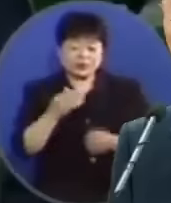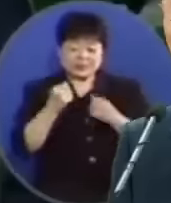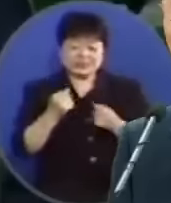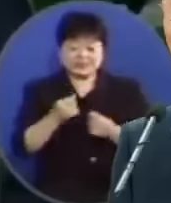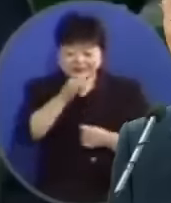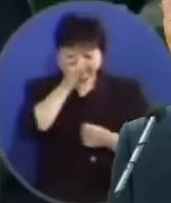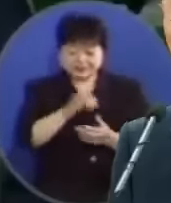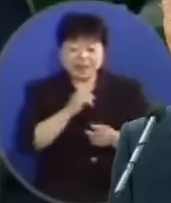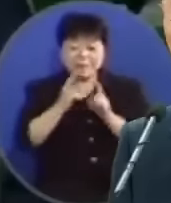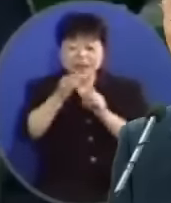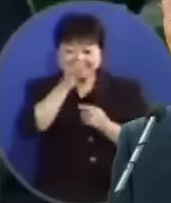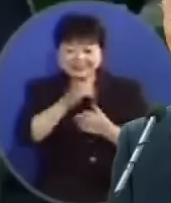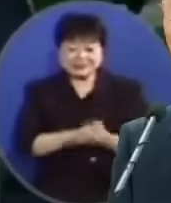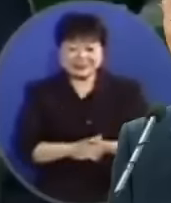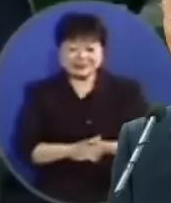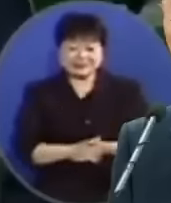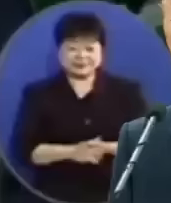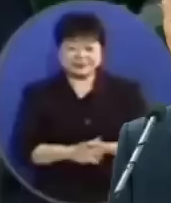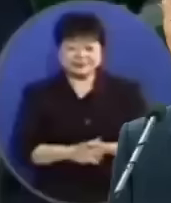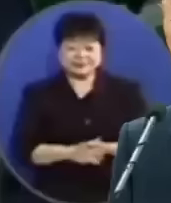바로 말에 있는 것입니다.